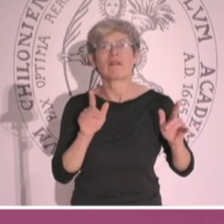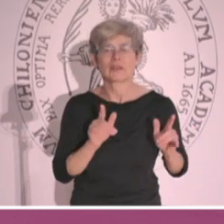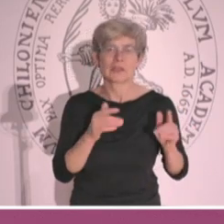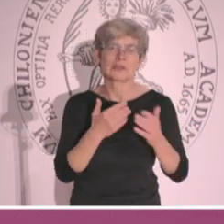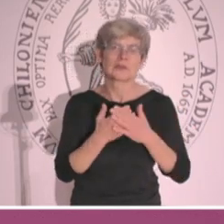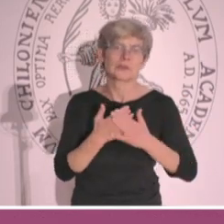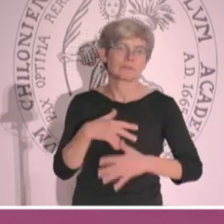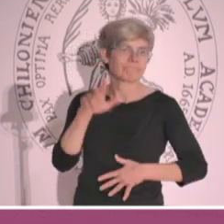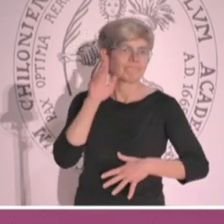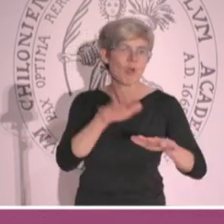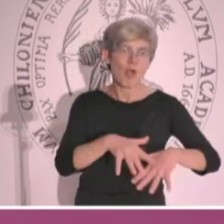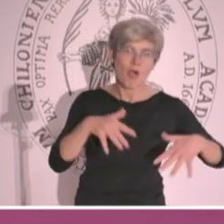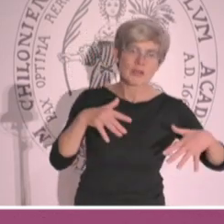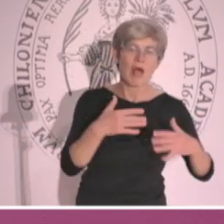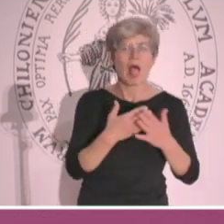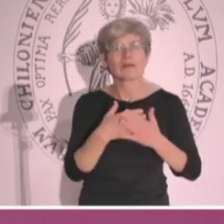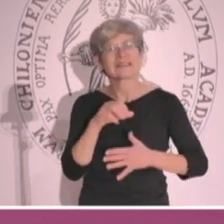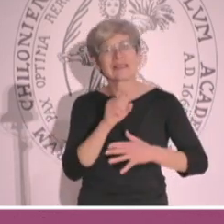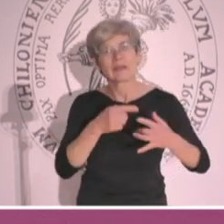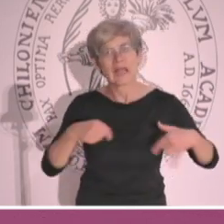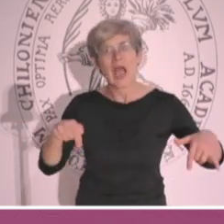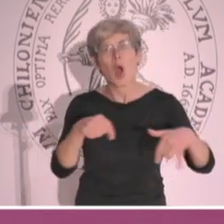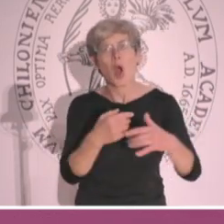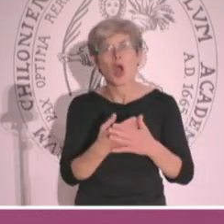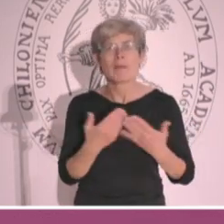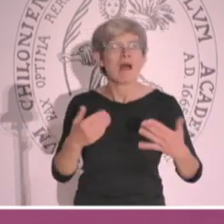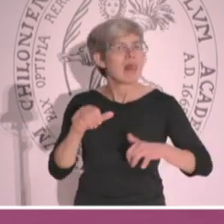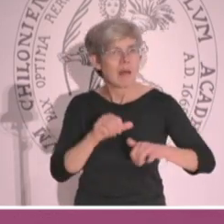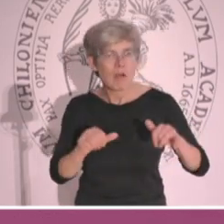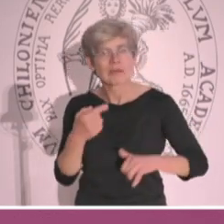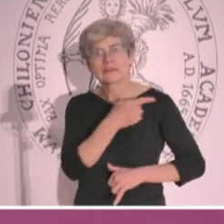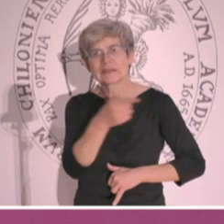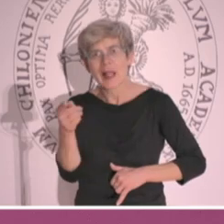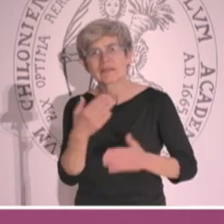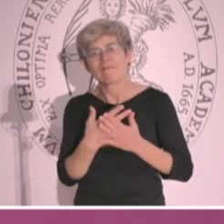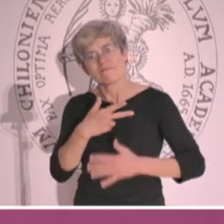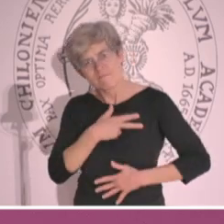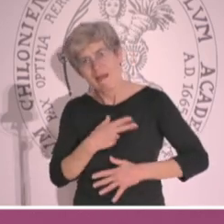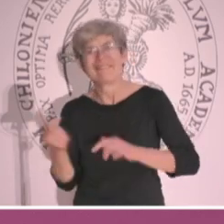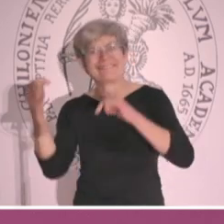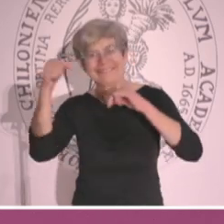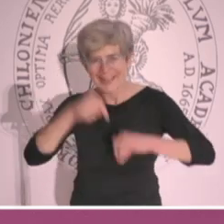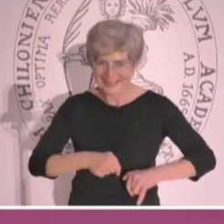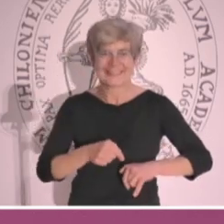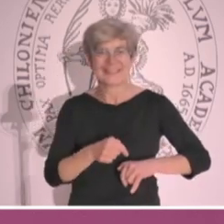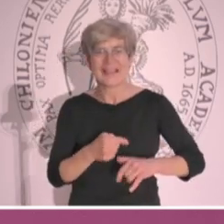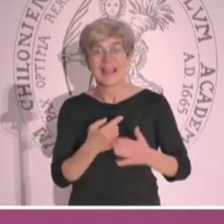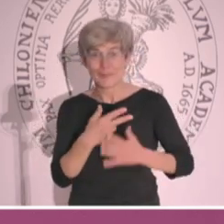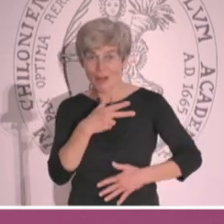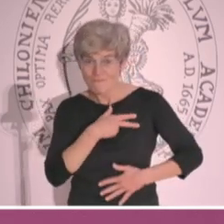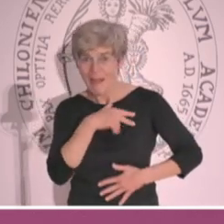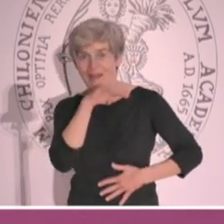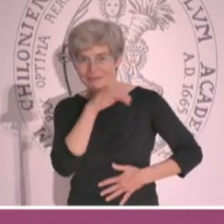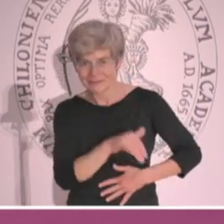Laboren Ihre Veranstaltungen haben. Sie werden doch die Professorinnen und Professoren und die Dozentinnen und Dozenten